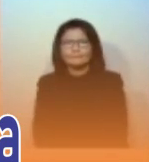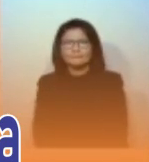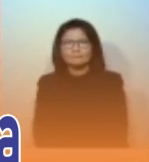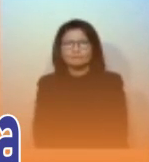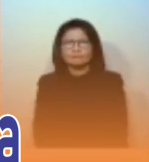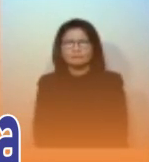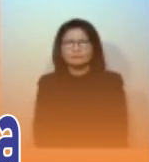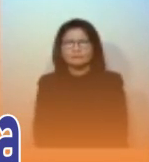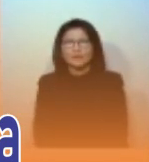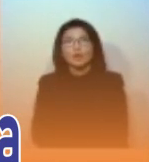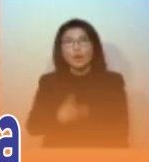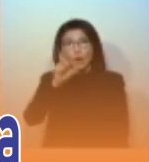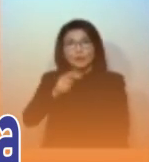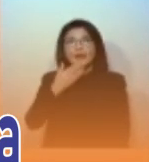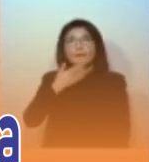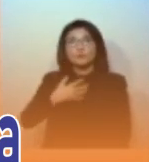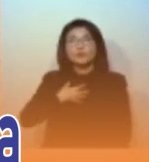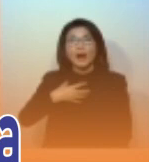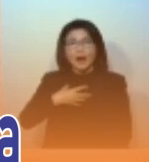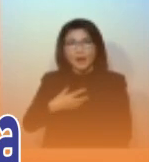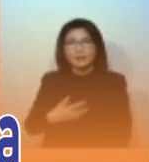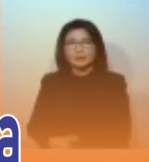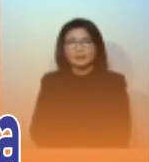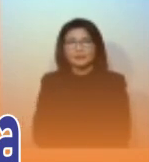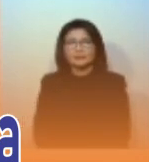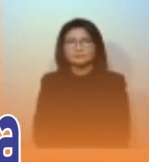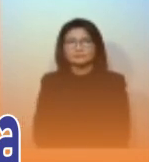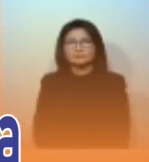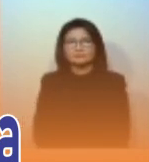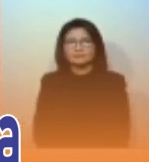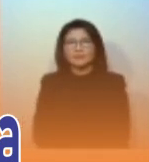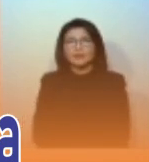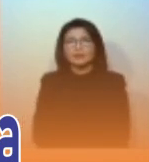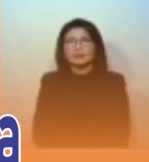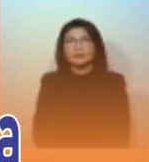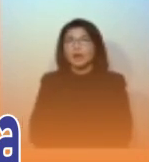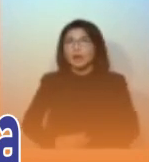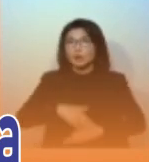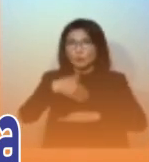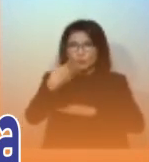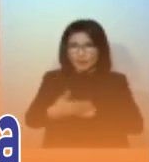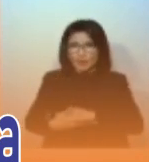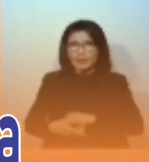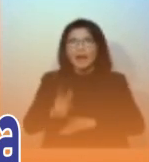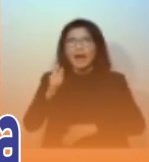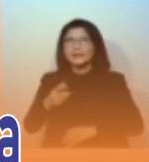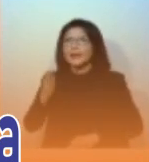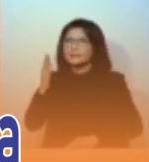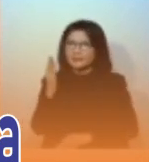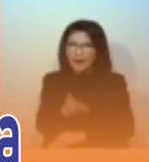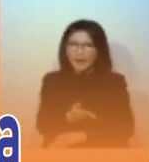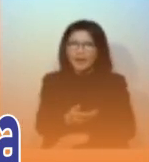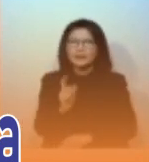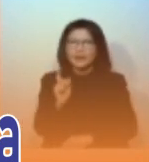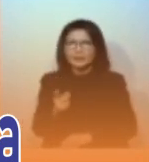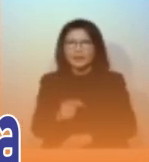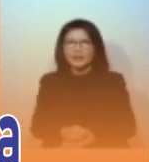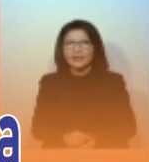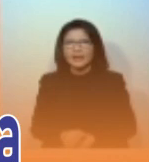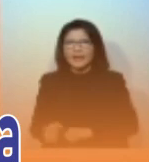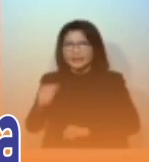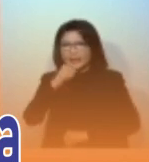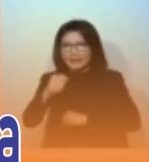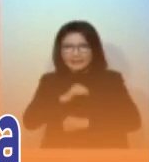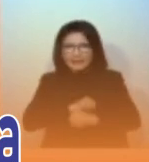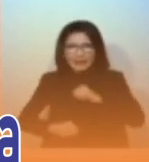pihak yang diberi wewenang. Kemudian sudah ada tindakan, dan tindakan pun itu